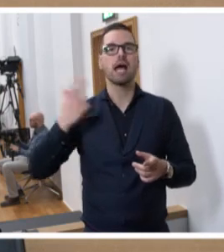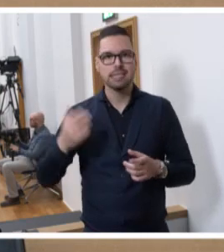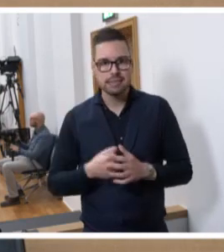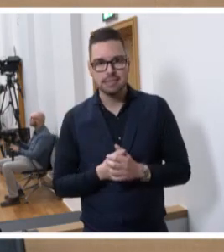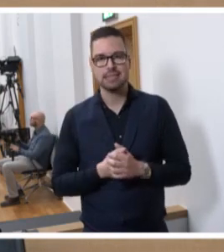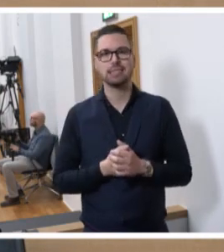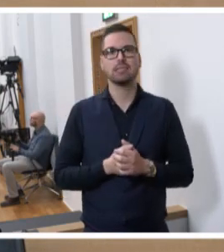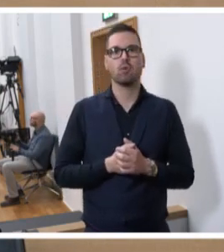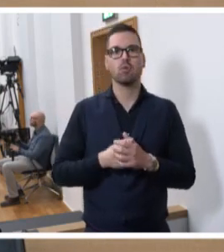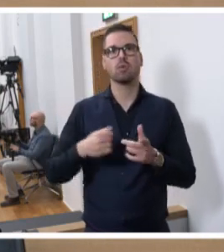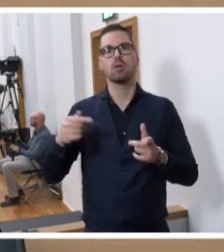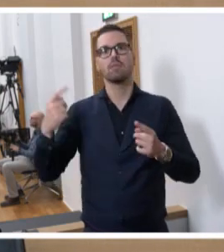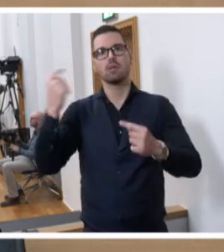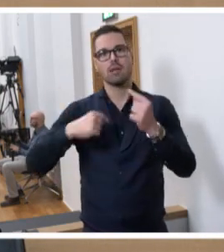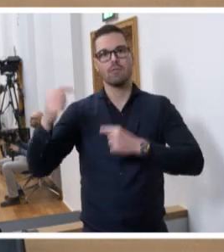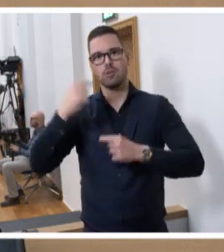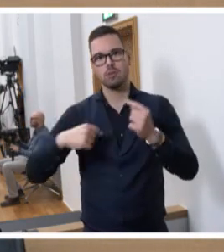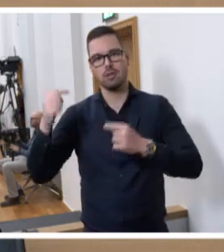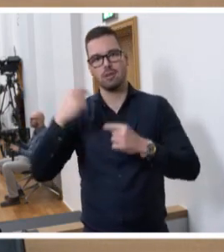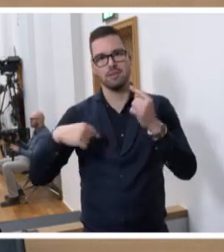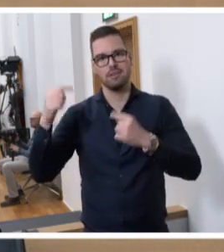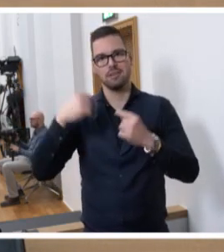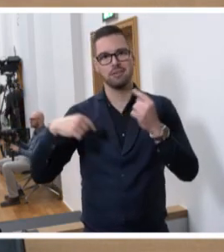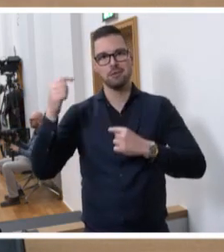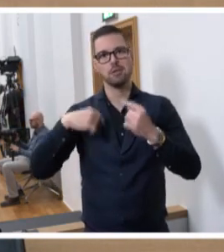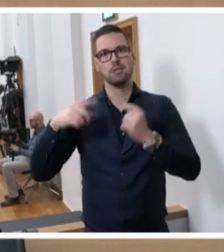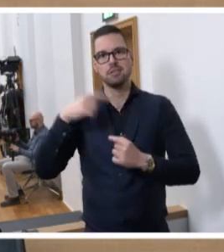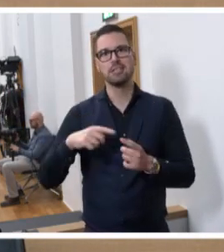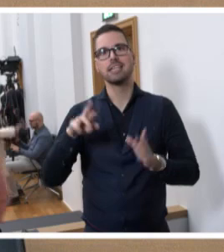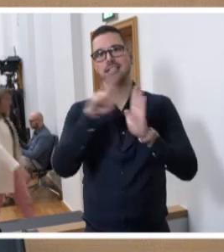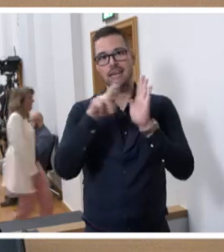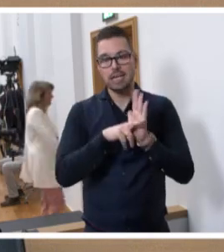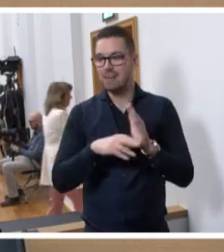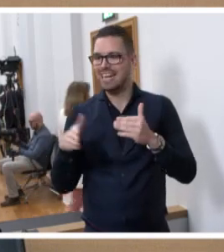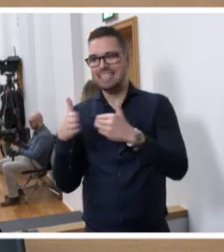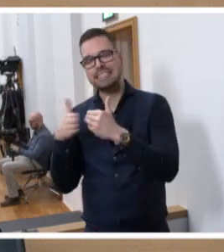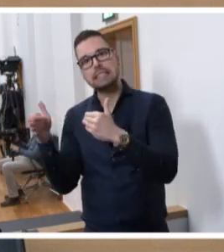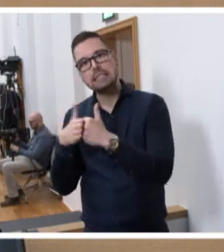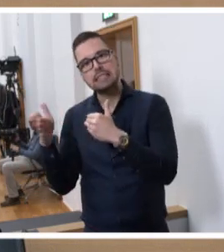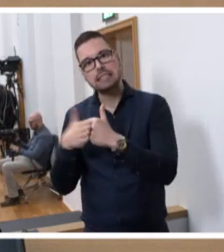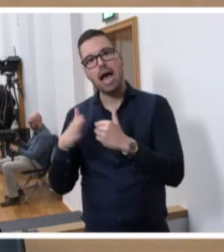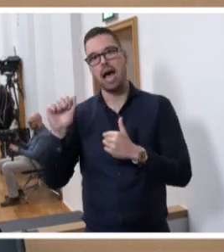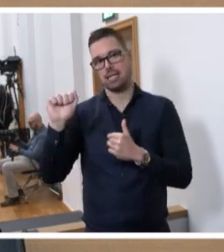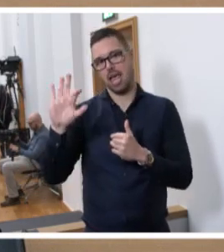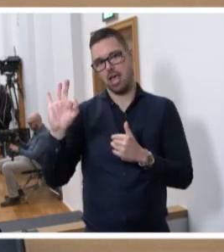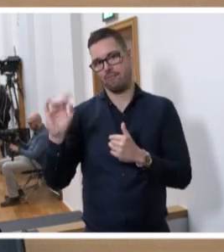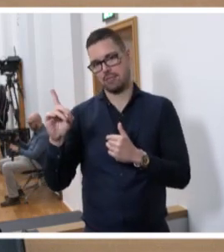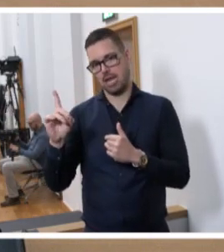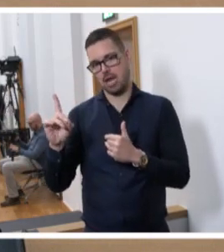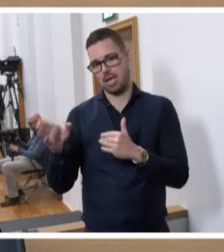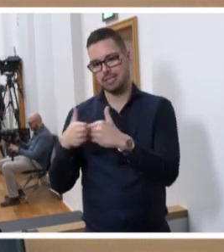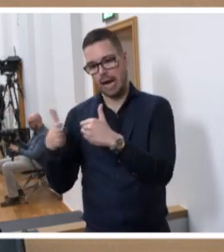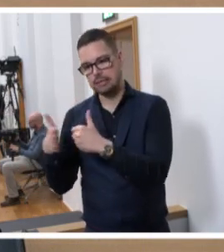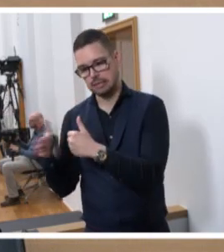vom Asyl und migrationsrecht geht weil da kommen sie ganz nah ganz nah an den rechten Rand ran